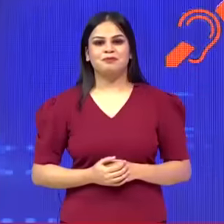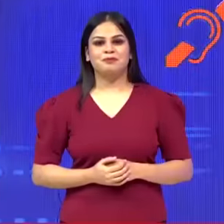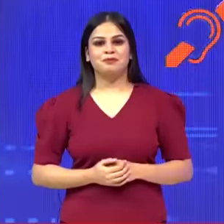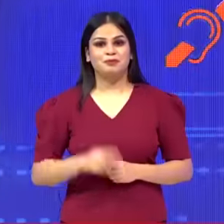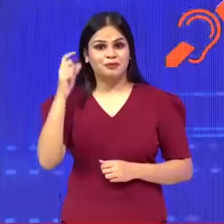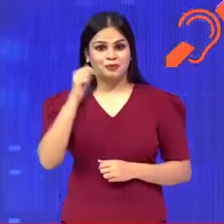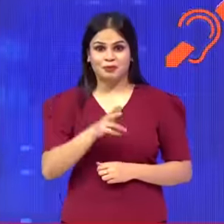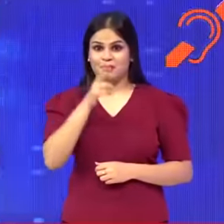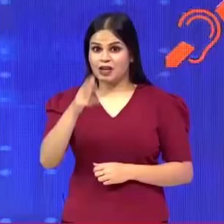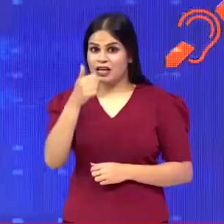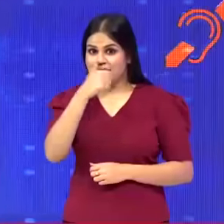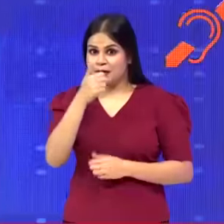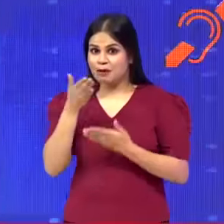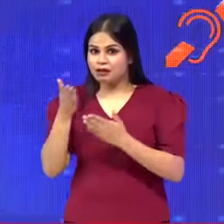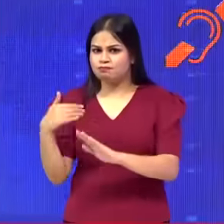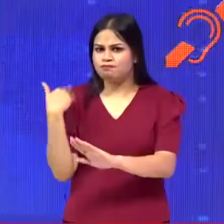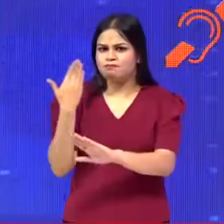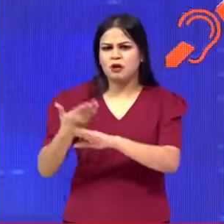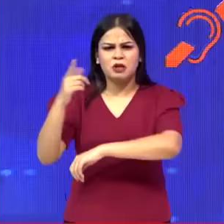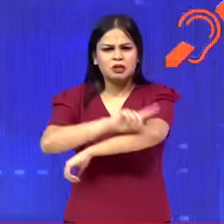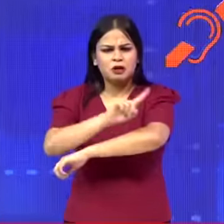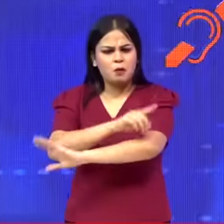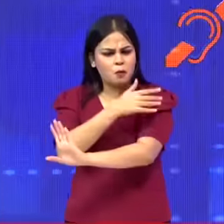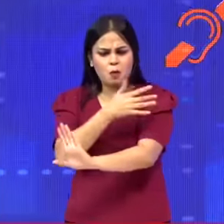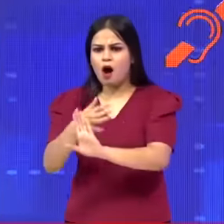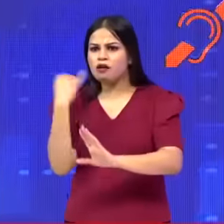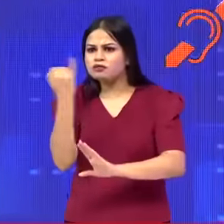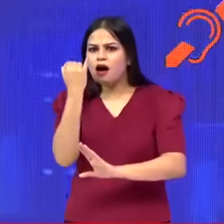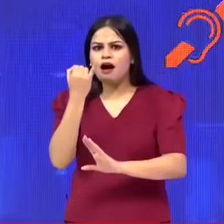सलमान, बहुत दिनों से आपको ढूंढ रहे थे,